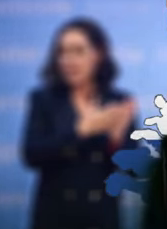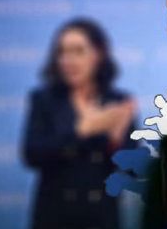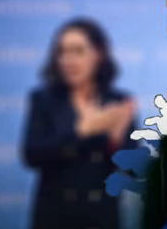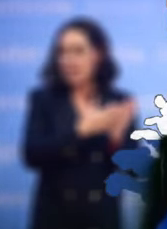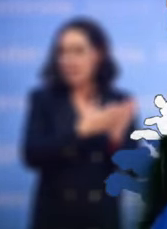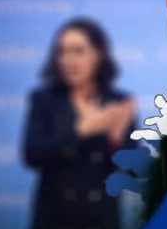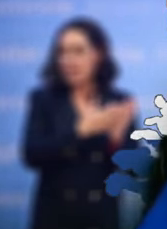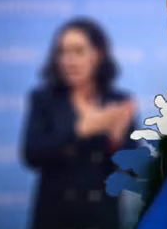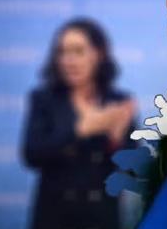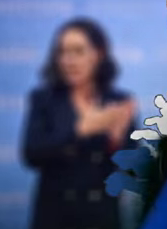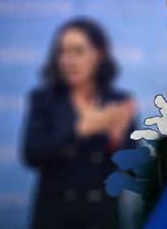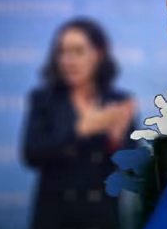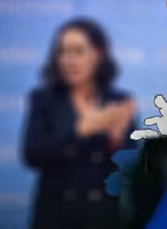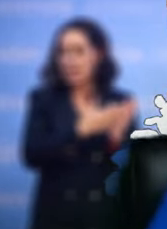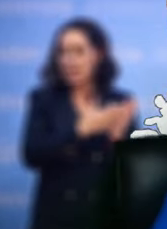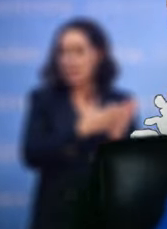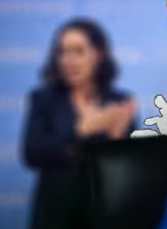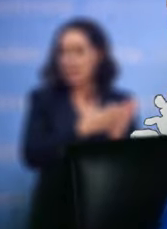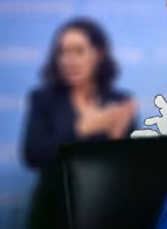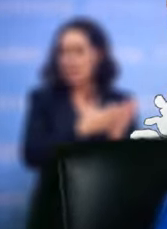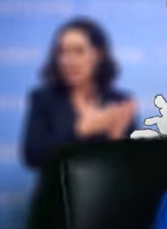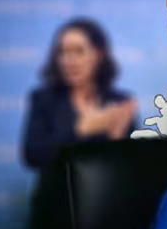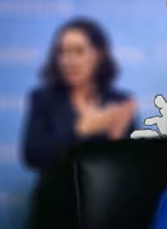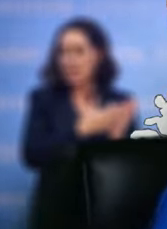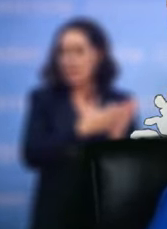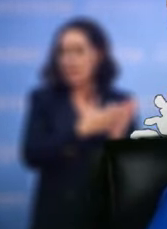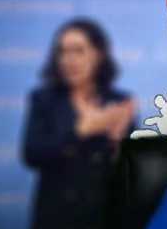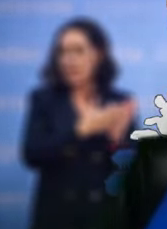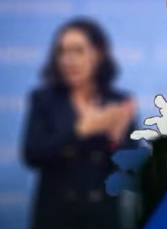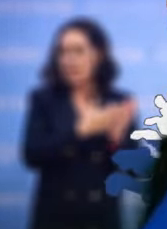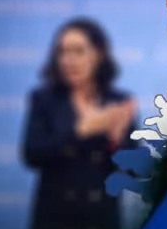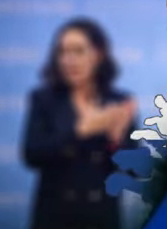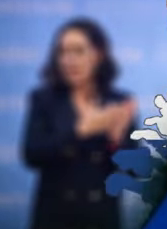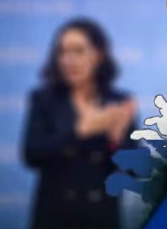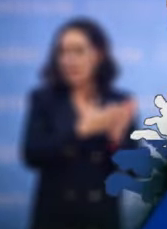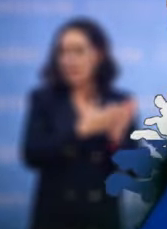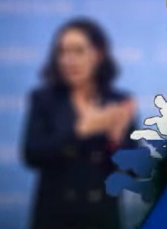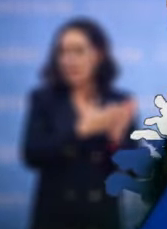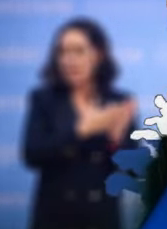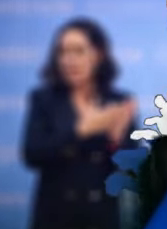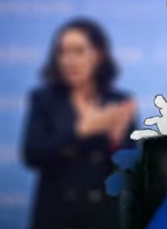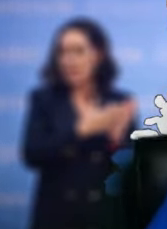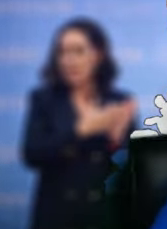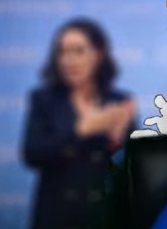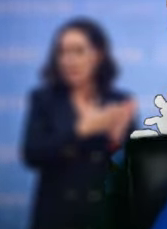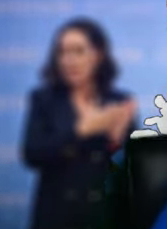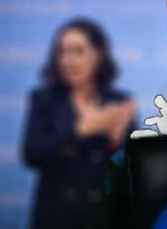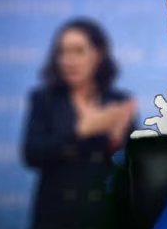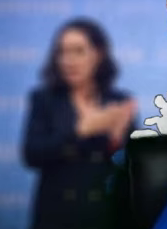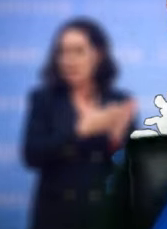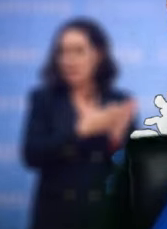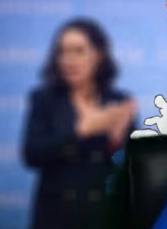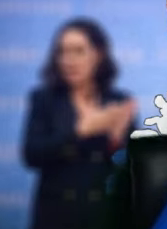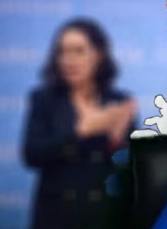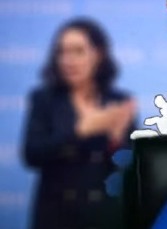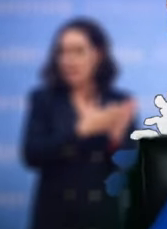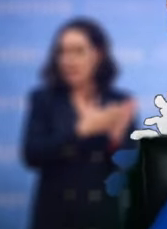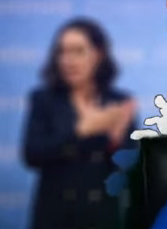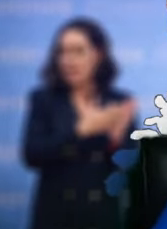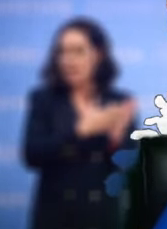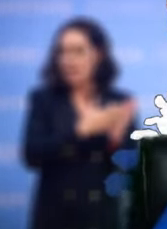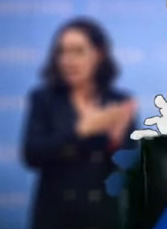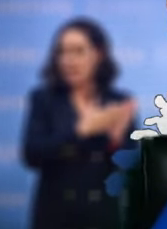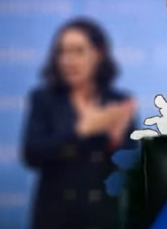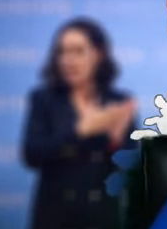Ook gaan de basisonderwijsscholen voor een speciaal verband basisonderwijs en de BSO de week voor de kerstvakantie dicht. De BSO is tijdens de kerstvakantie van de scholen